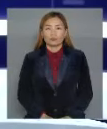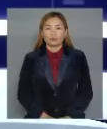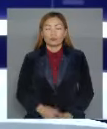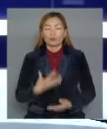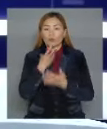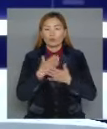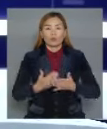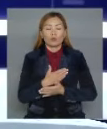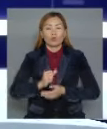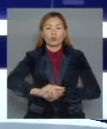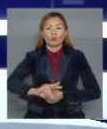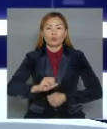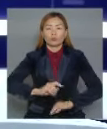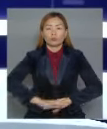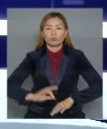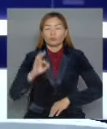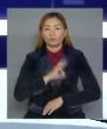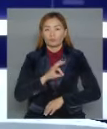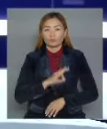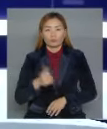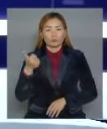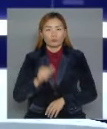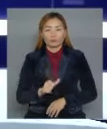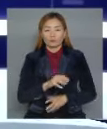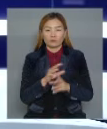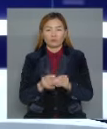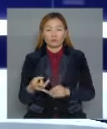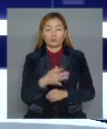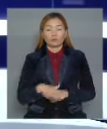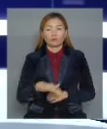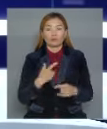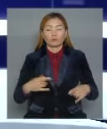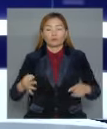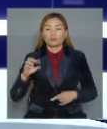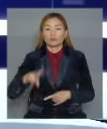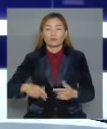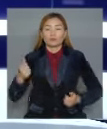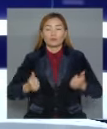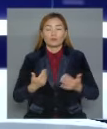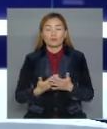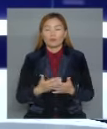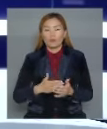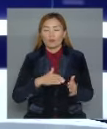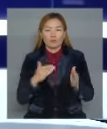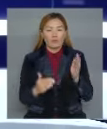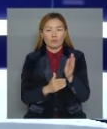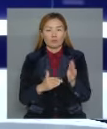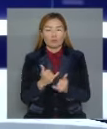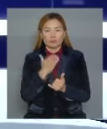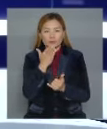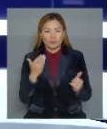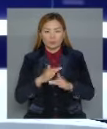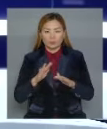Өзімізге оралайық. Атырау қаржы игеру бойынша көш соңында. Республиканың басқа облыстарымен салыстырғанда төменгі межені көрсетіп